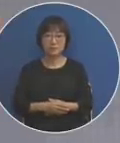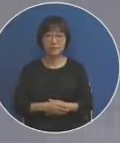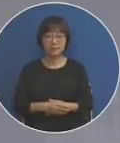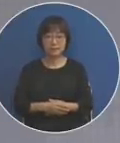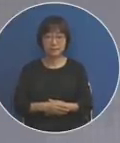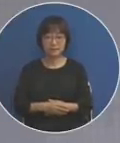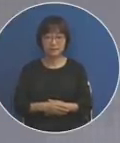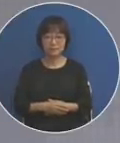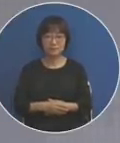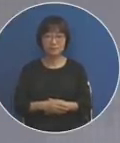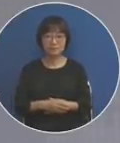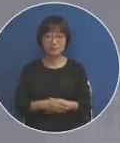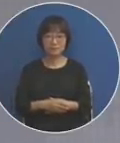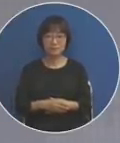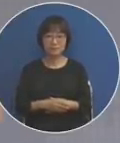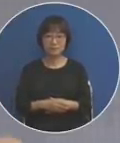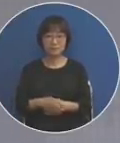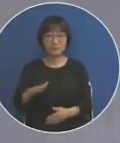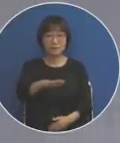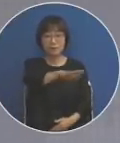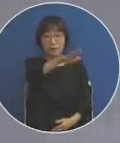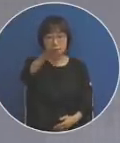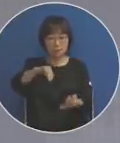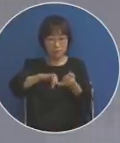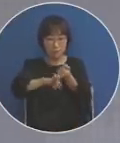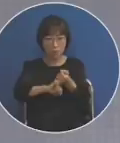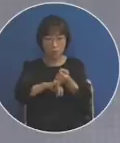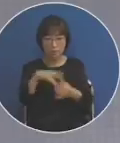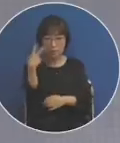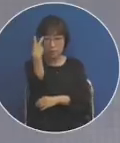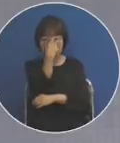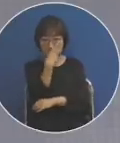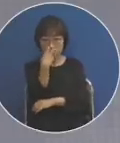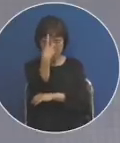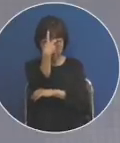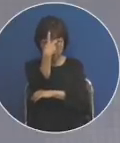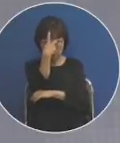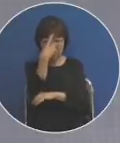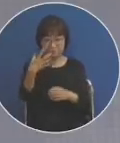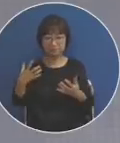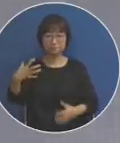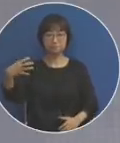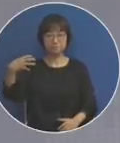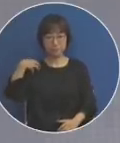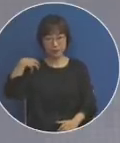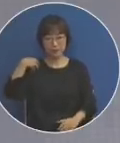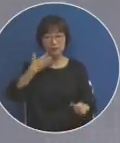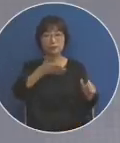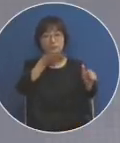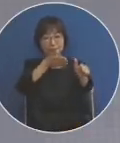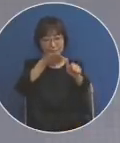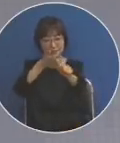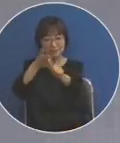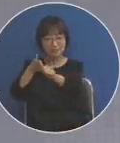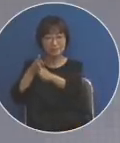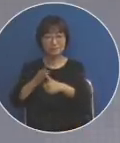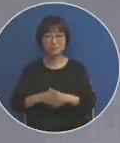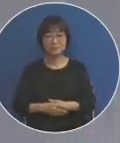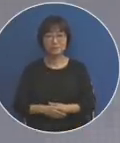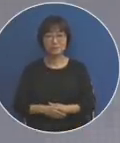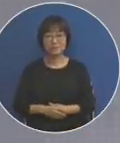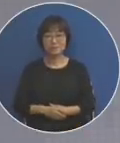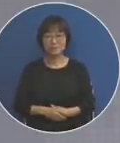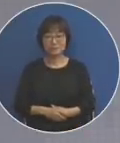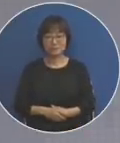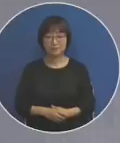보고 파수꾼의 사명을 가지라는 겁니다. And so you can't do everything except for this. You have to have the commission of being the watchman. 어려움